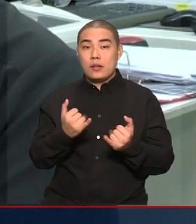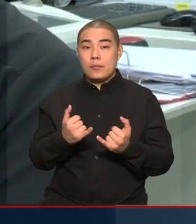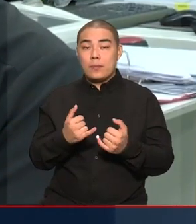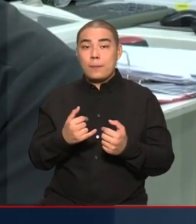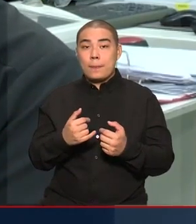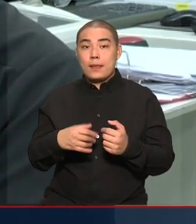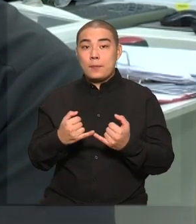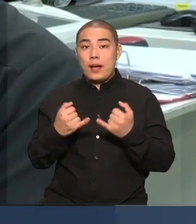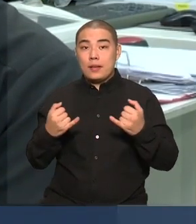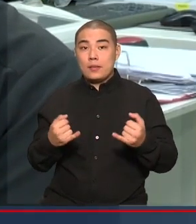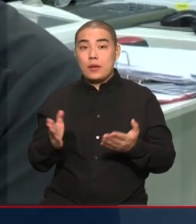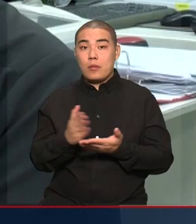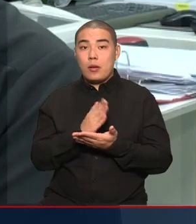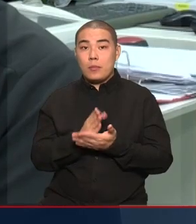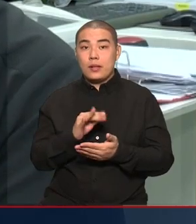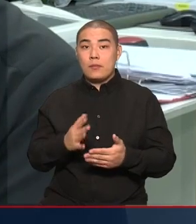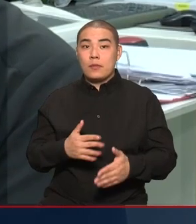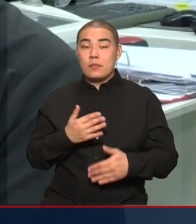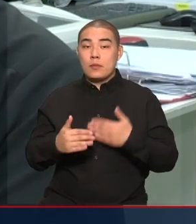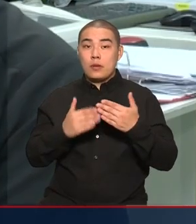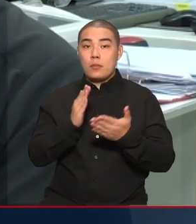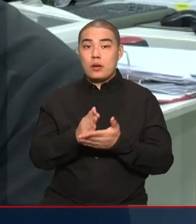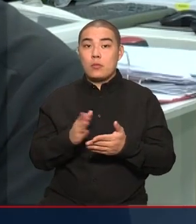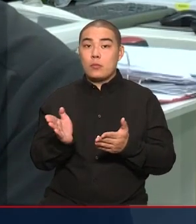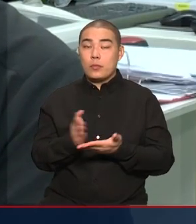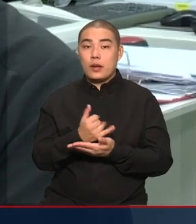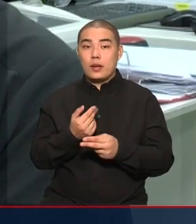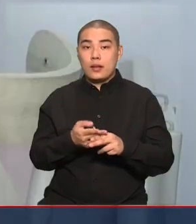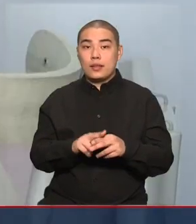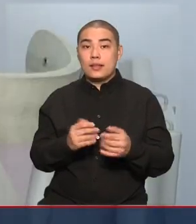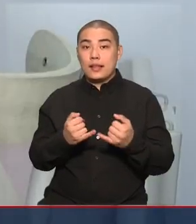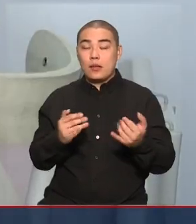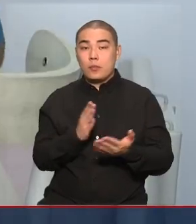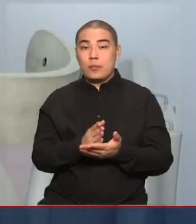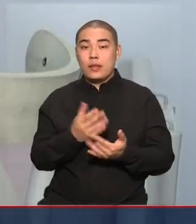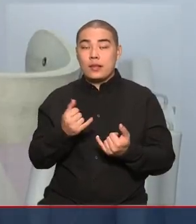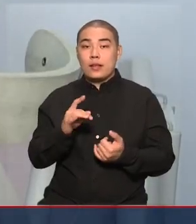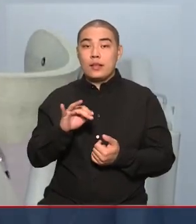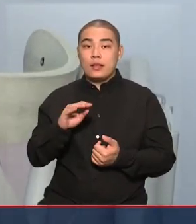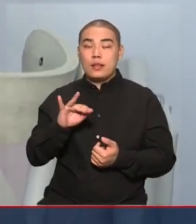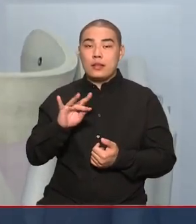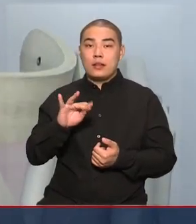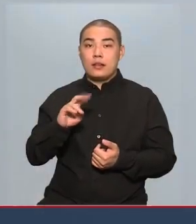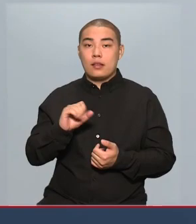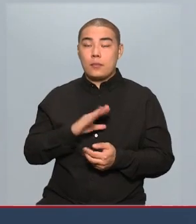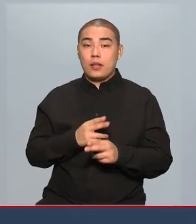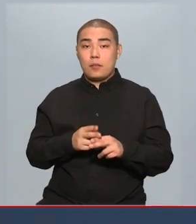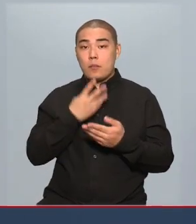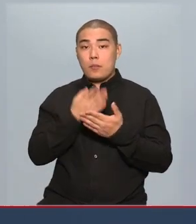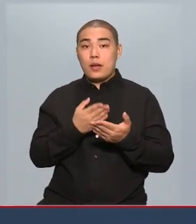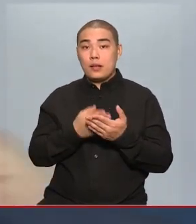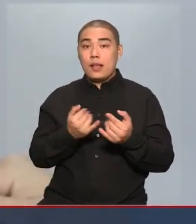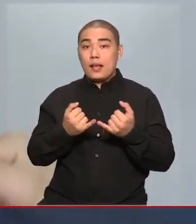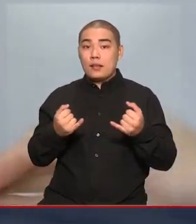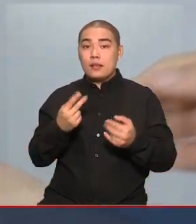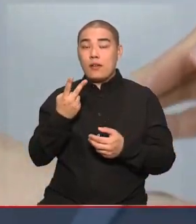Мы добиваемся уничтожения патологических тканей. Ирине Романенко провели радиочастотную катетерную